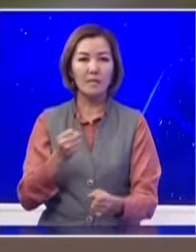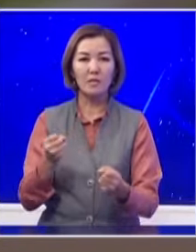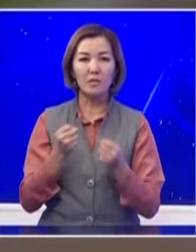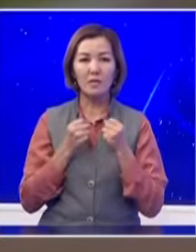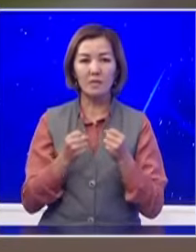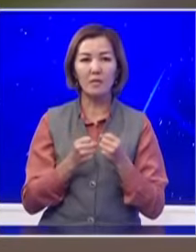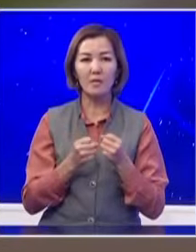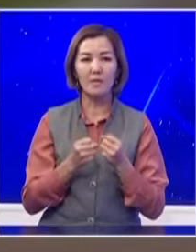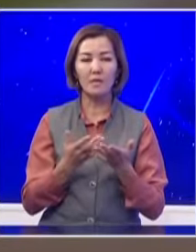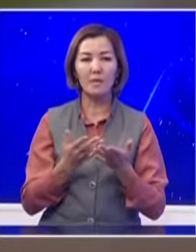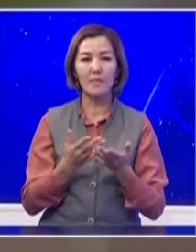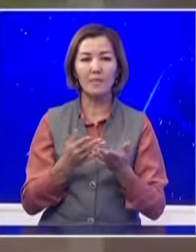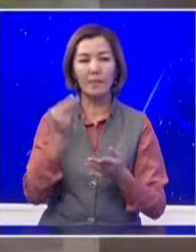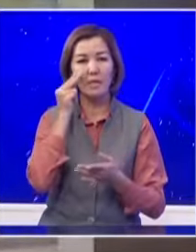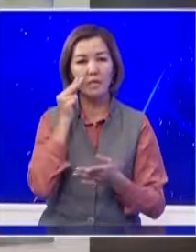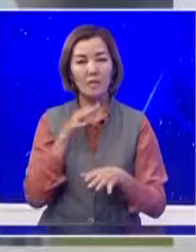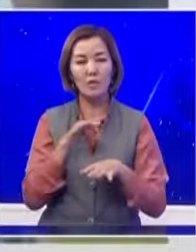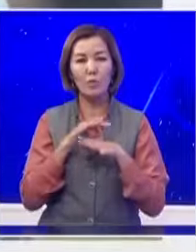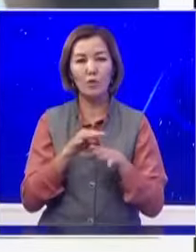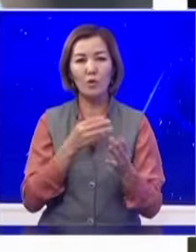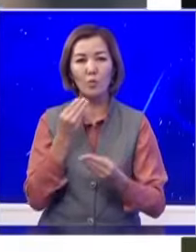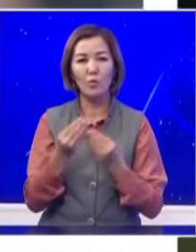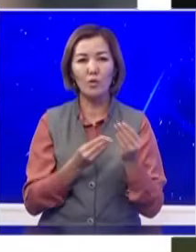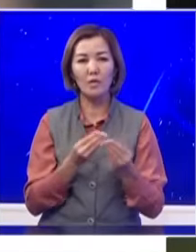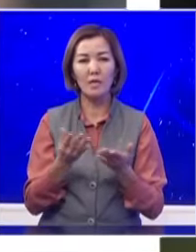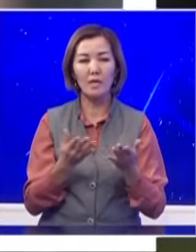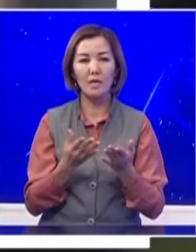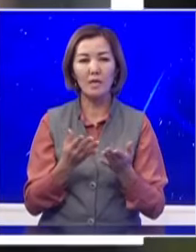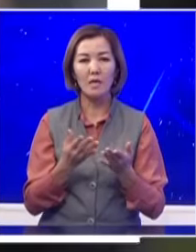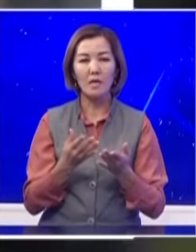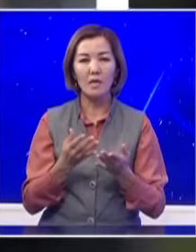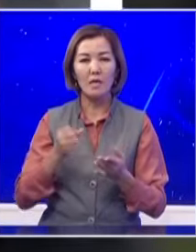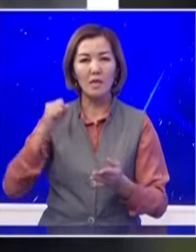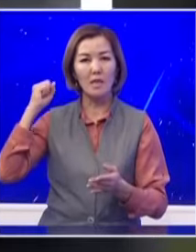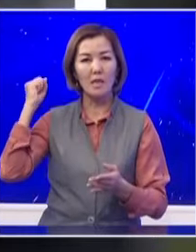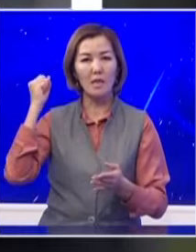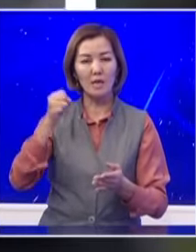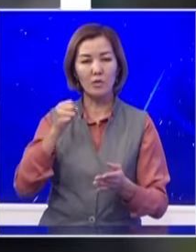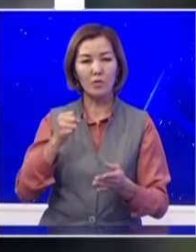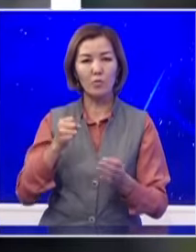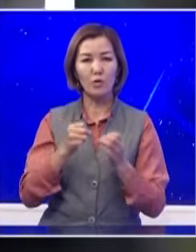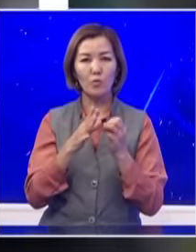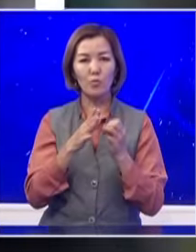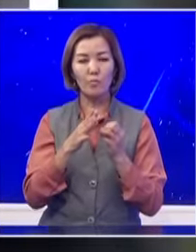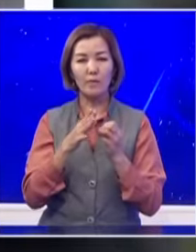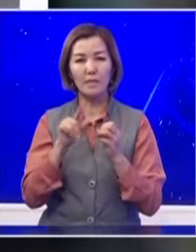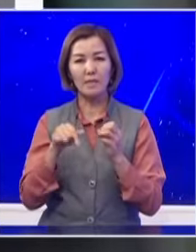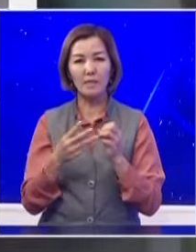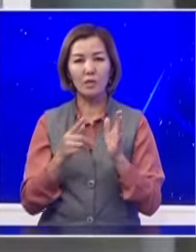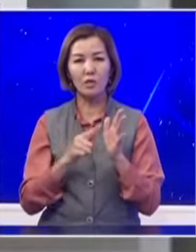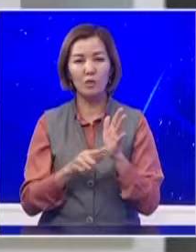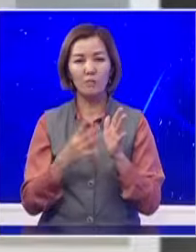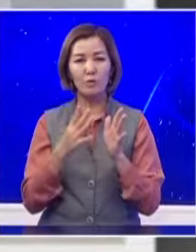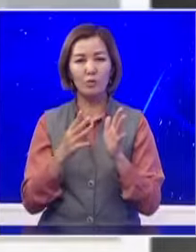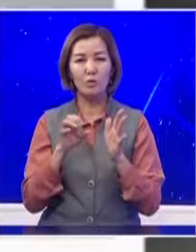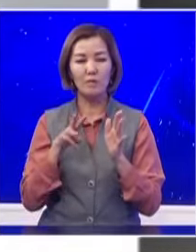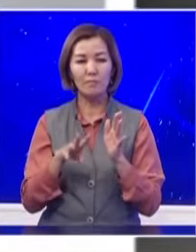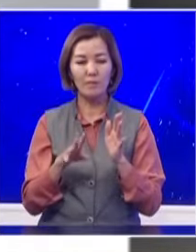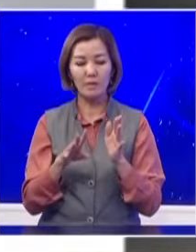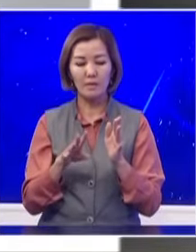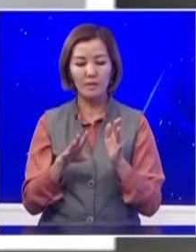Мұқашбеков Ханчжоуда өтіп жатқан Азия пара ойындарында ядролықтырудан чемпион атанды. Оның нәтижесі 15-74 метр. Сондай осы санатта қазақстандық